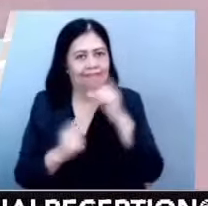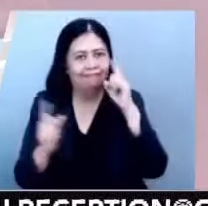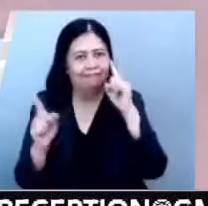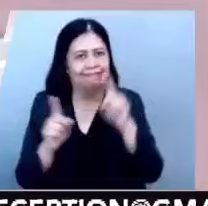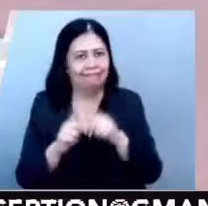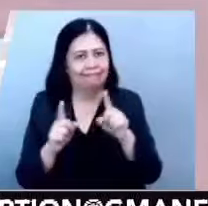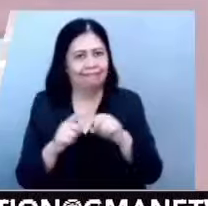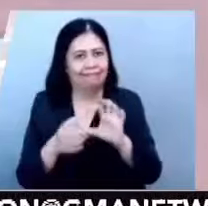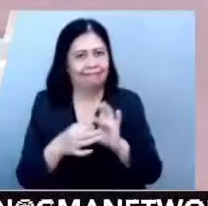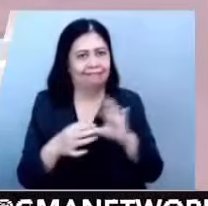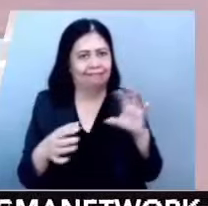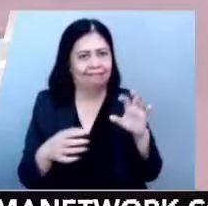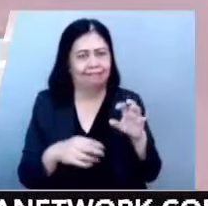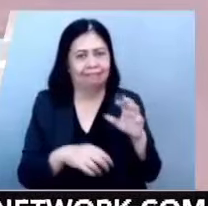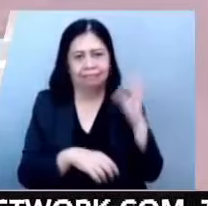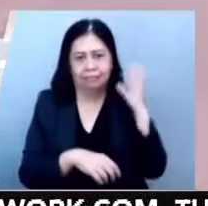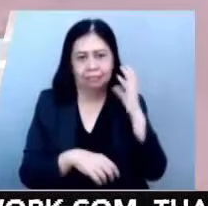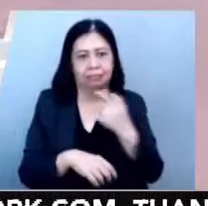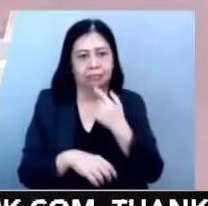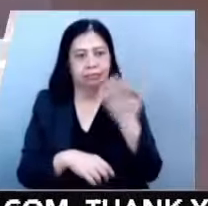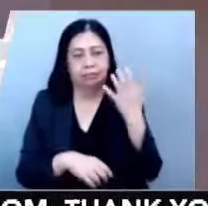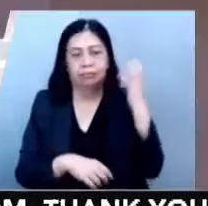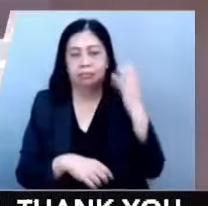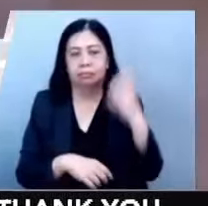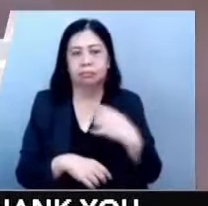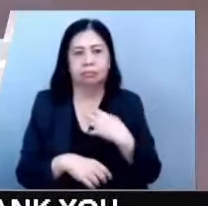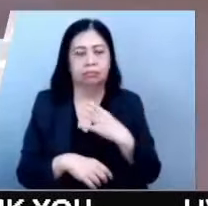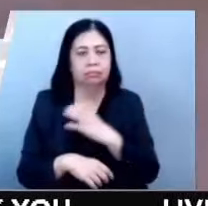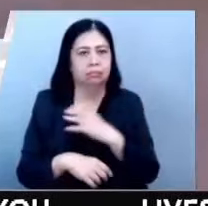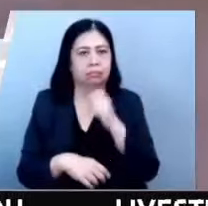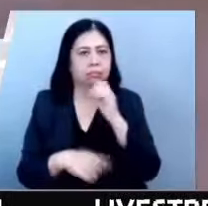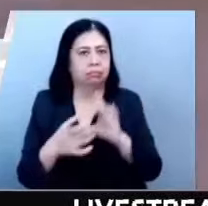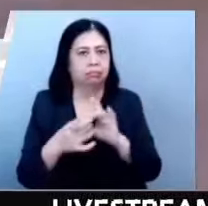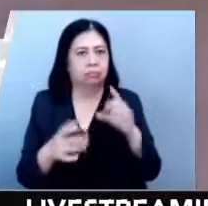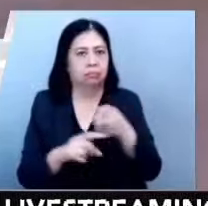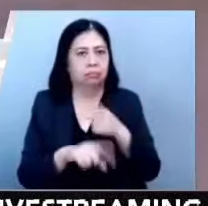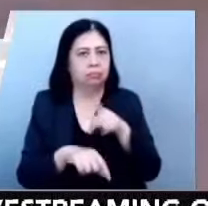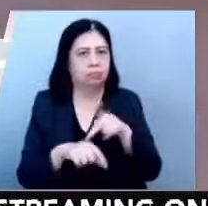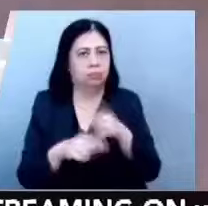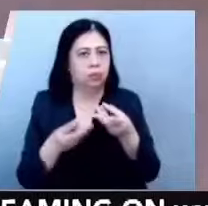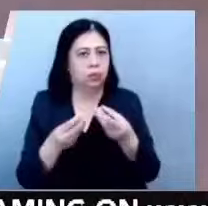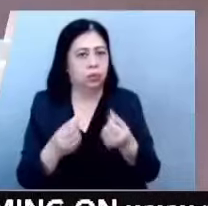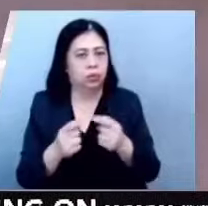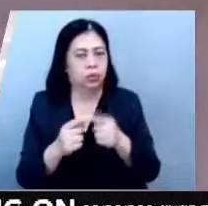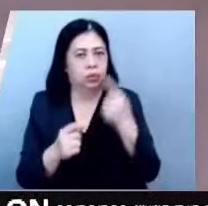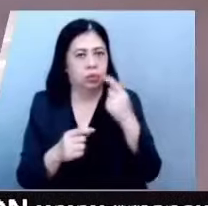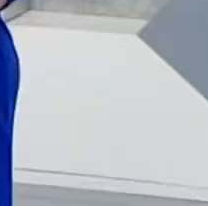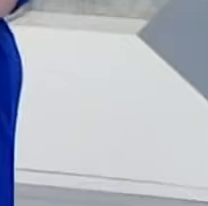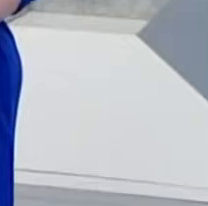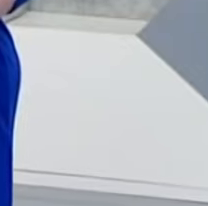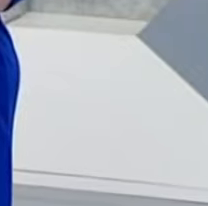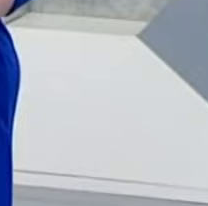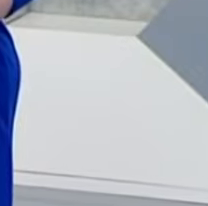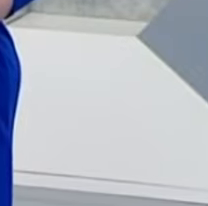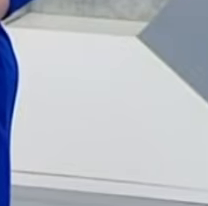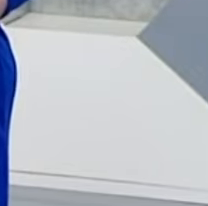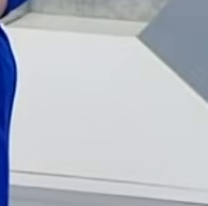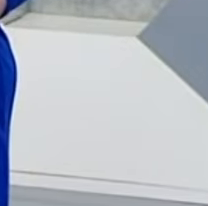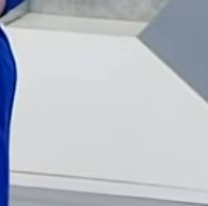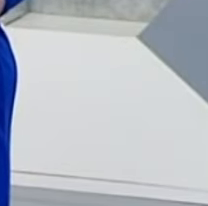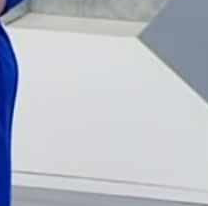nang sinabi ng ilang mambabata sa Mindanao na hindi pagkalas sa Pilipinas ang solusyon sa mga problema roon.